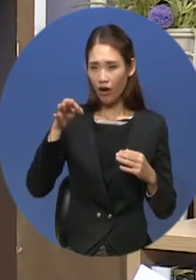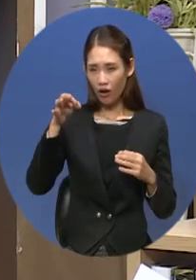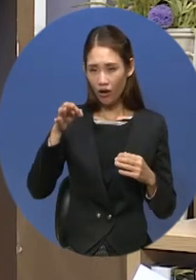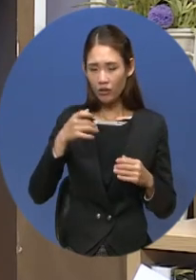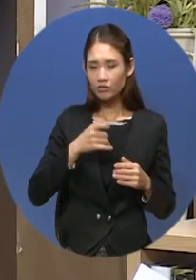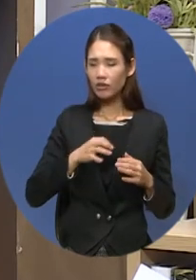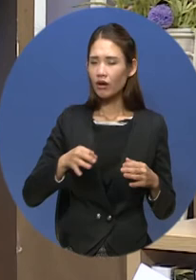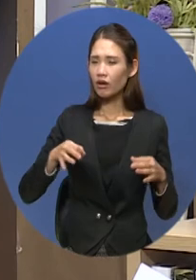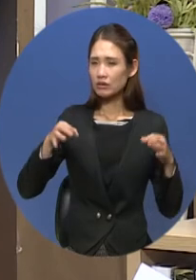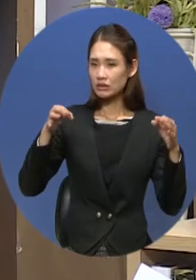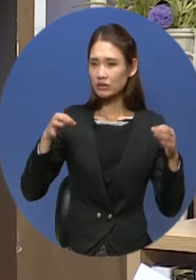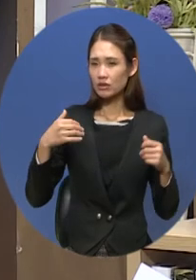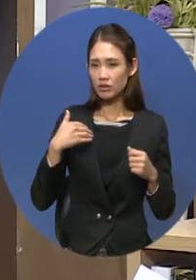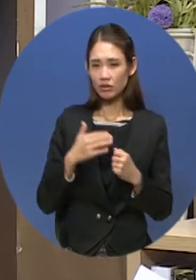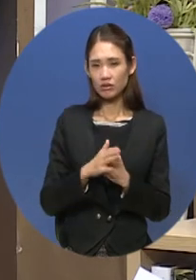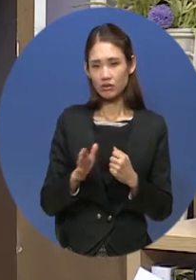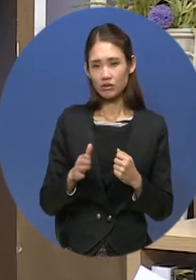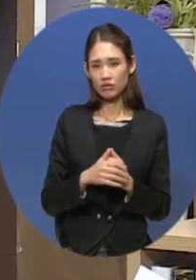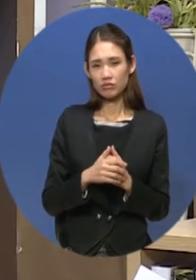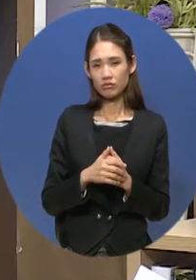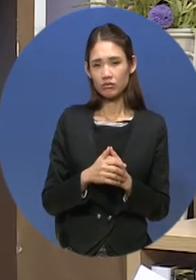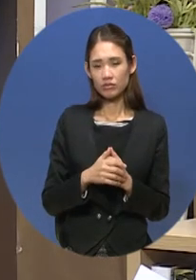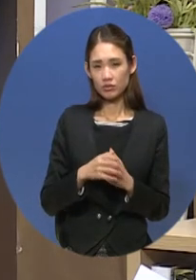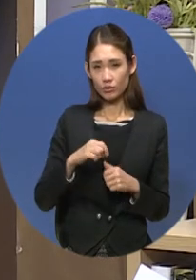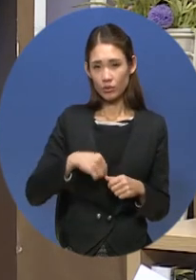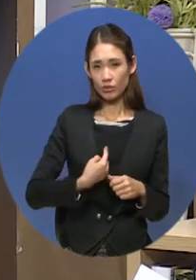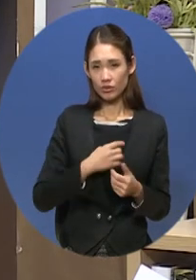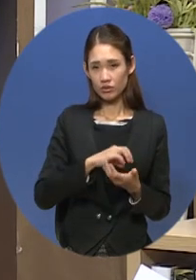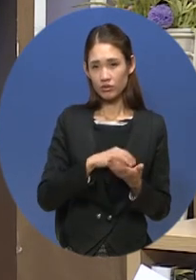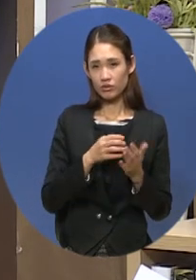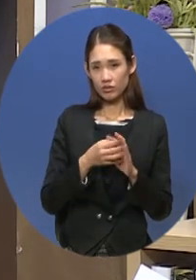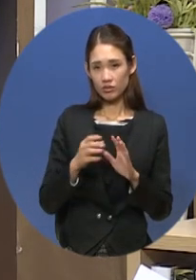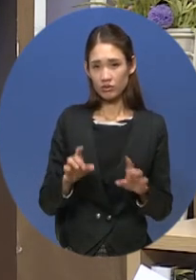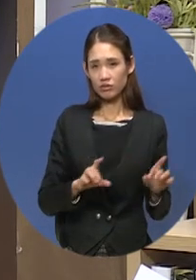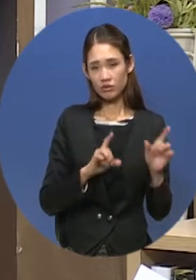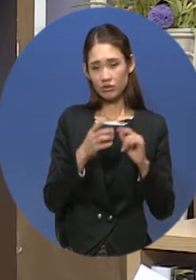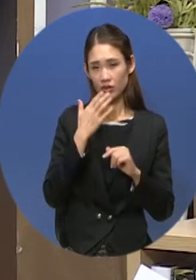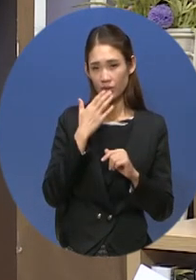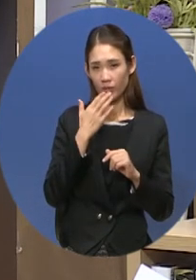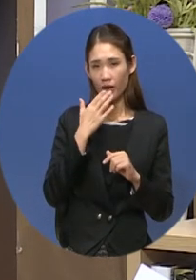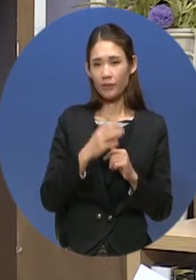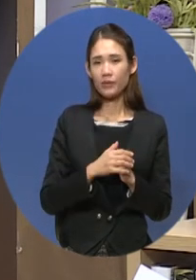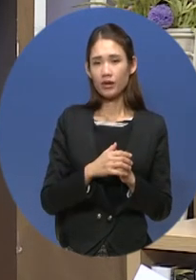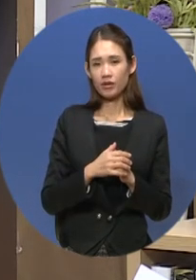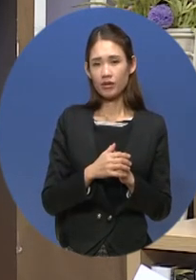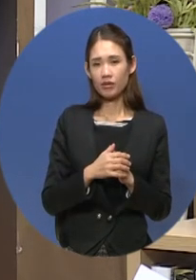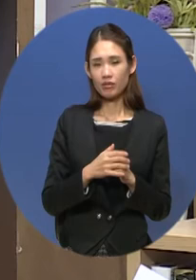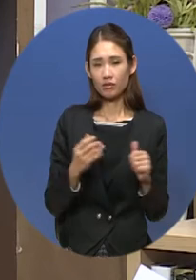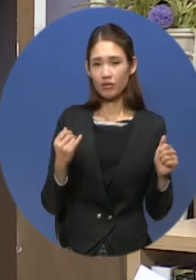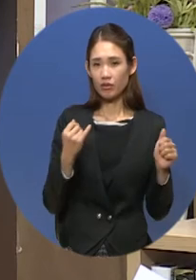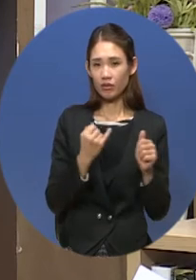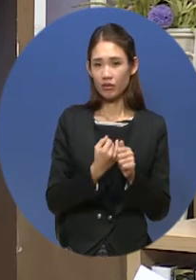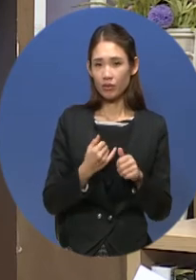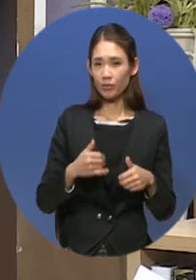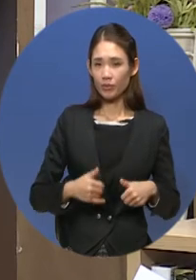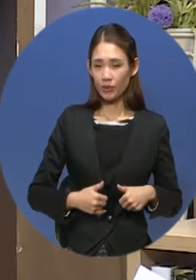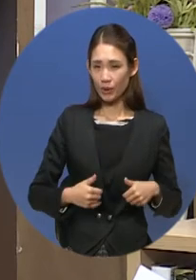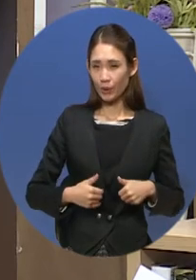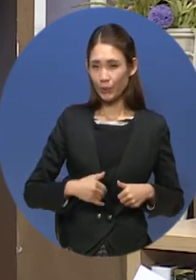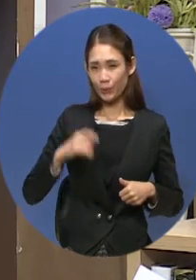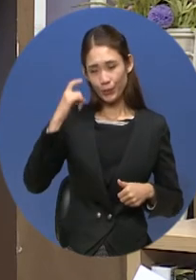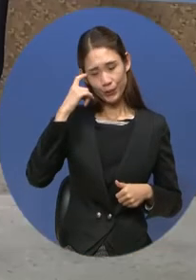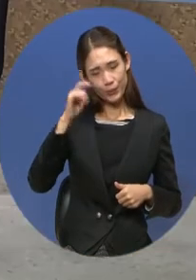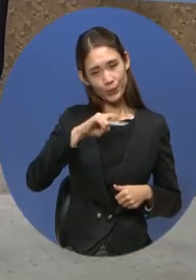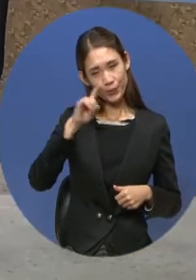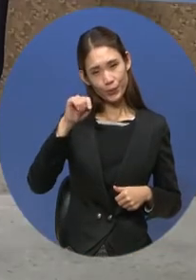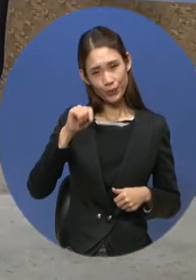가격이 높고 이러다 보니까 그냥 혼자서 이렇게 적당히 살수 있는데 굳이 결혼이 필요한가? 이렇게 생각이 좀 하는